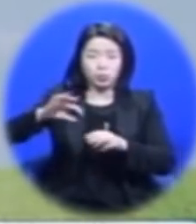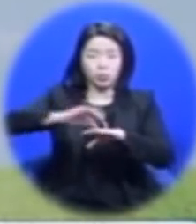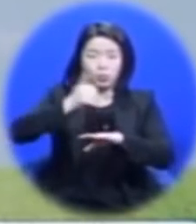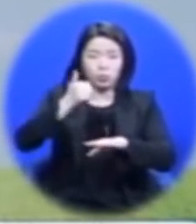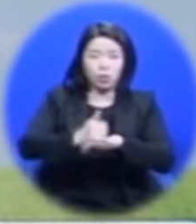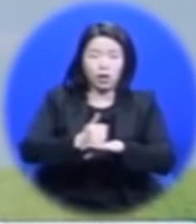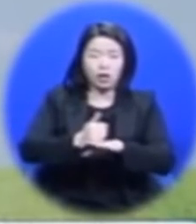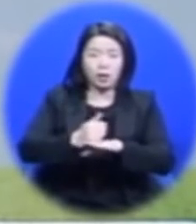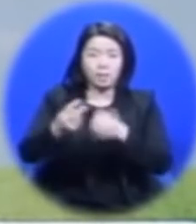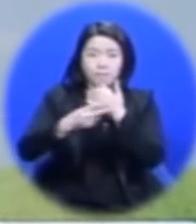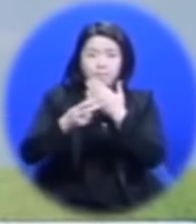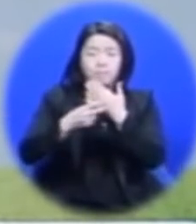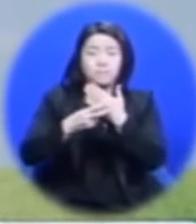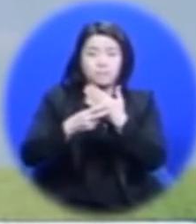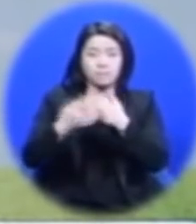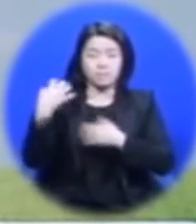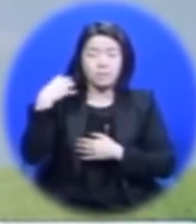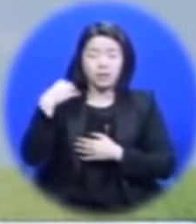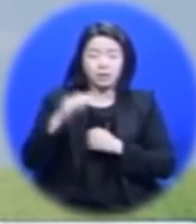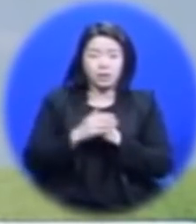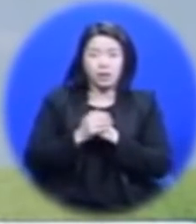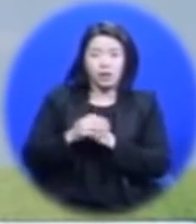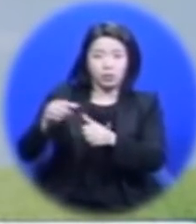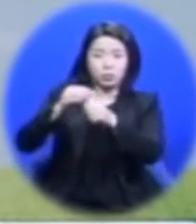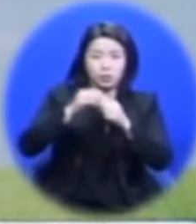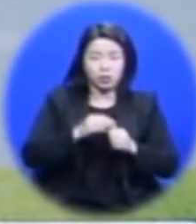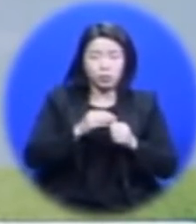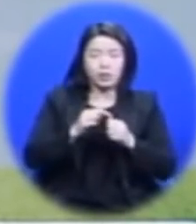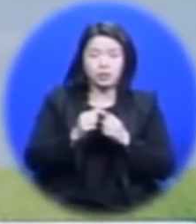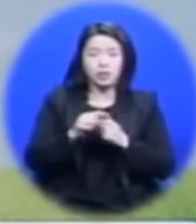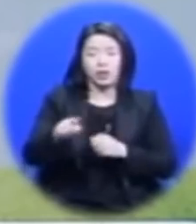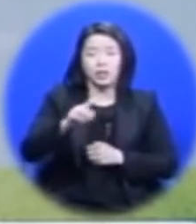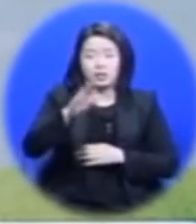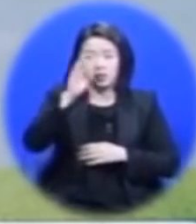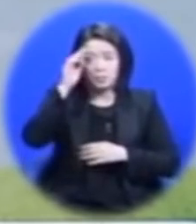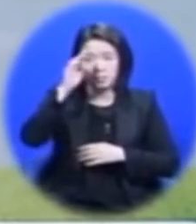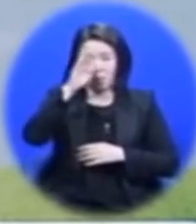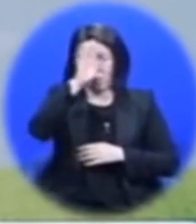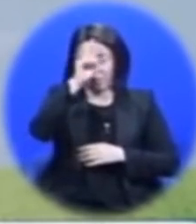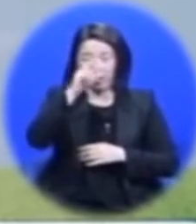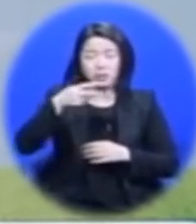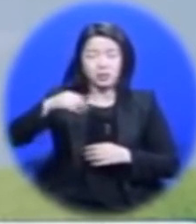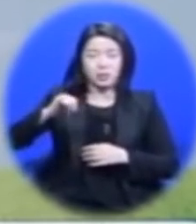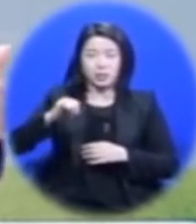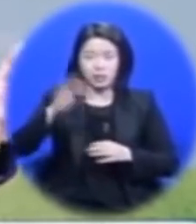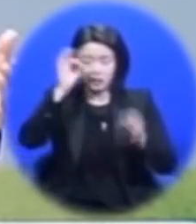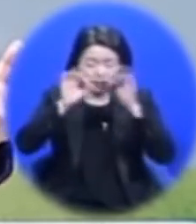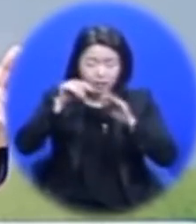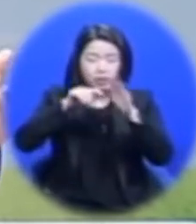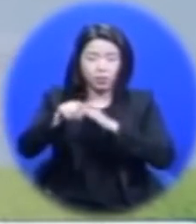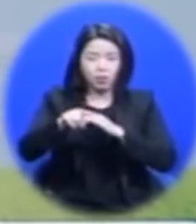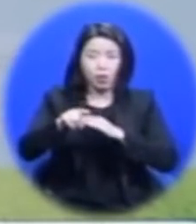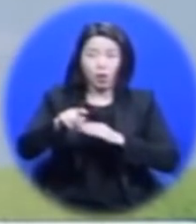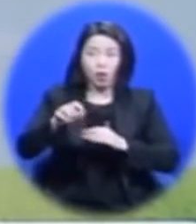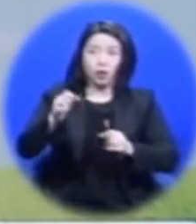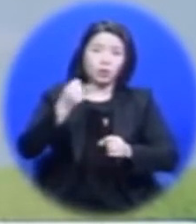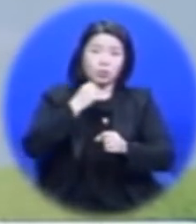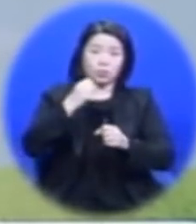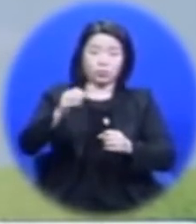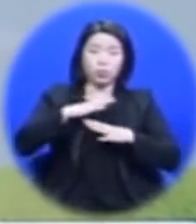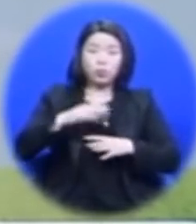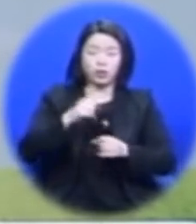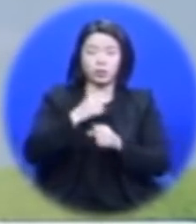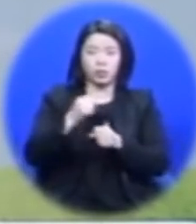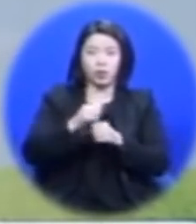그 에비슨을 데리고 그 백정 박씨를 찾아갑니다. 백정 박씨는 기절초풍을 노릇이에요. 왕의